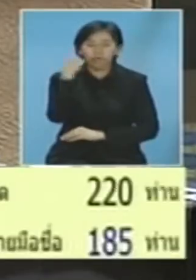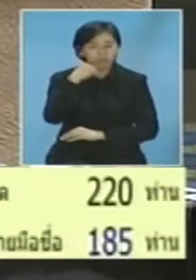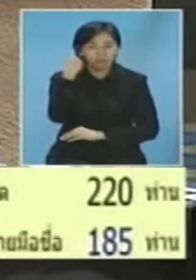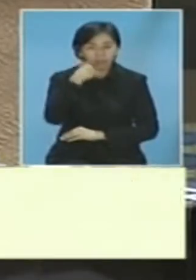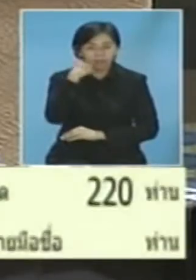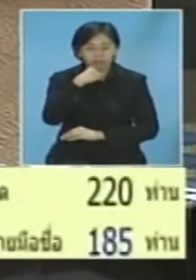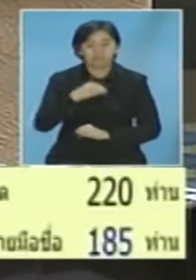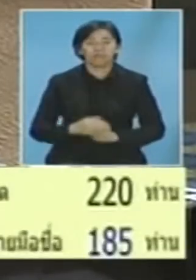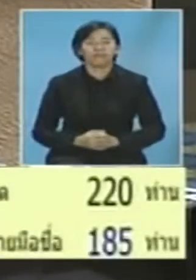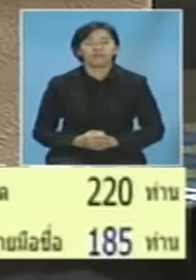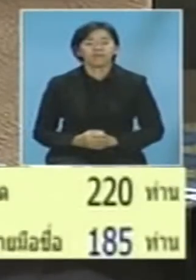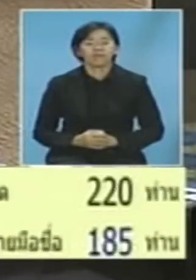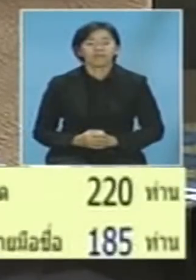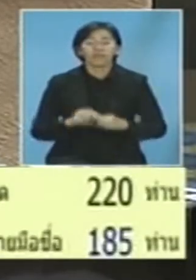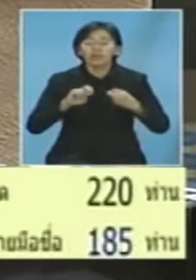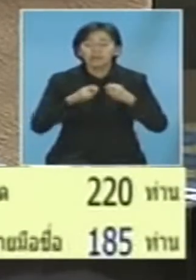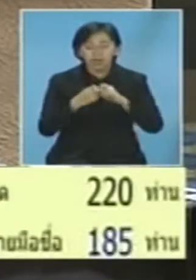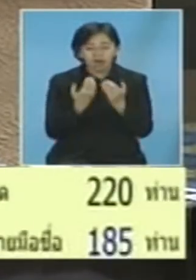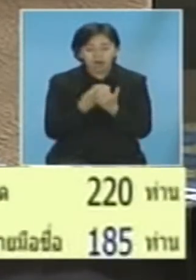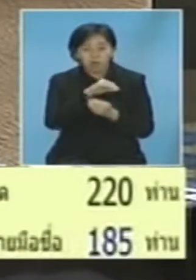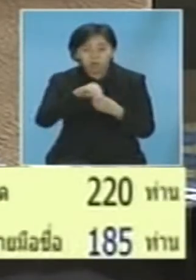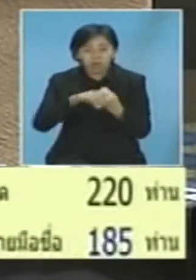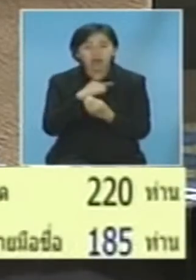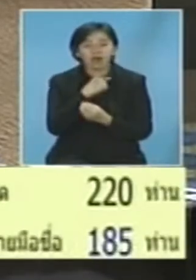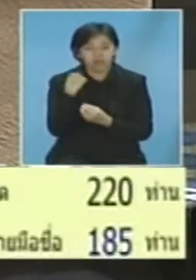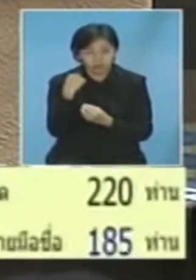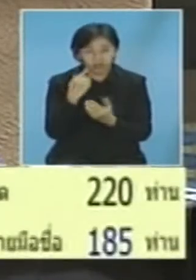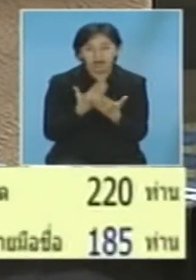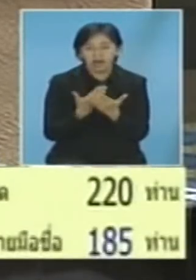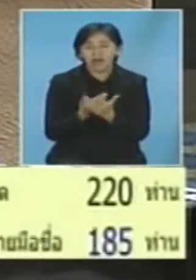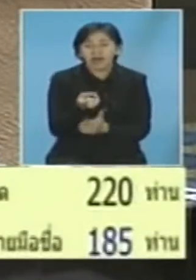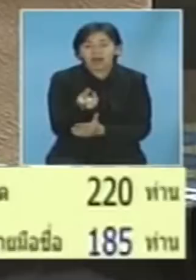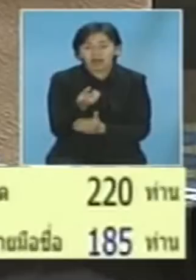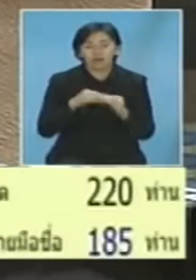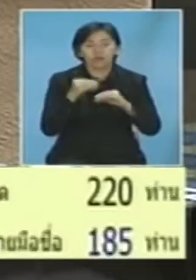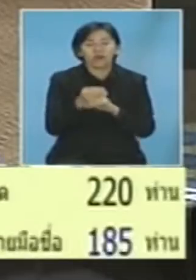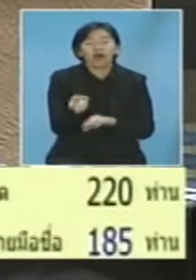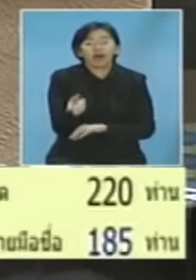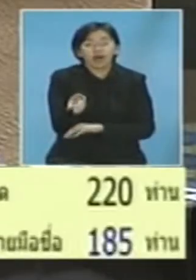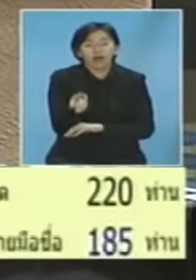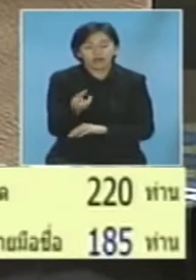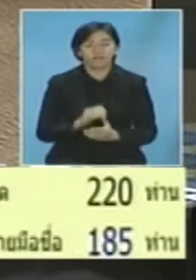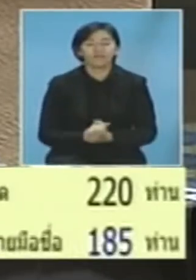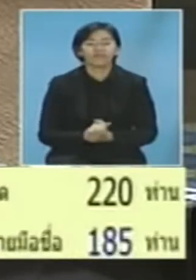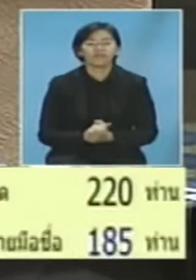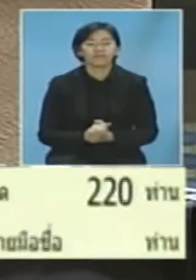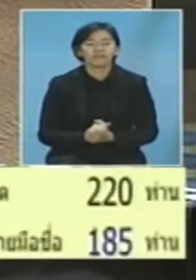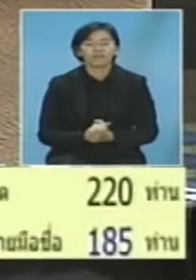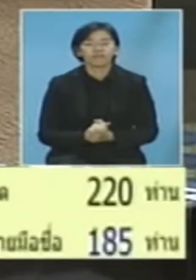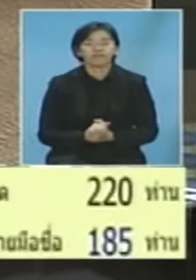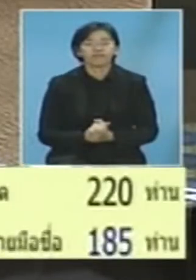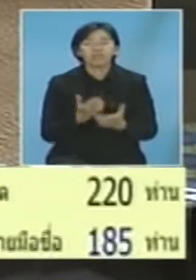นอกจากความเสียหายในเรื่องผลขาดทุนจากการระบายข้าวในโครงการรับจำนำข้าวแล้วเนี่ย